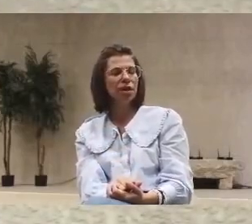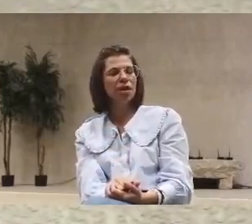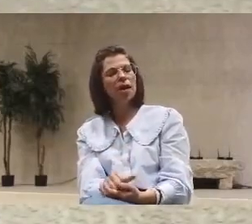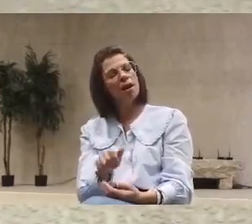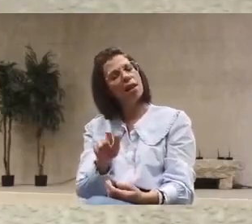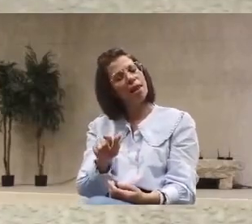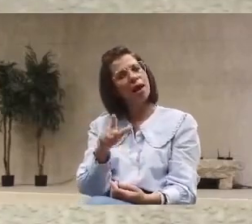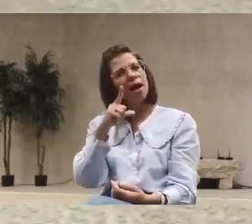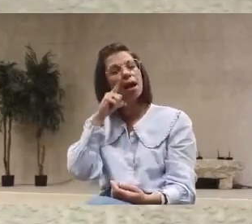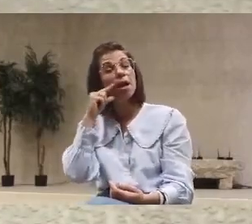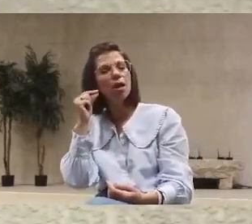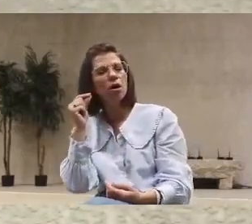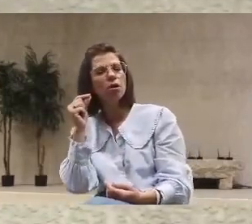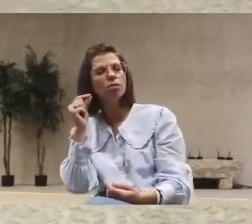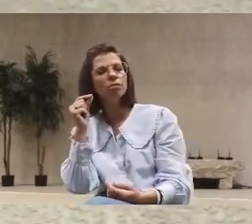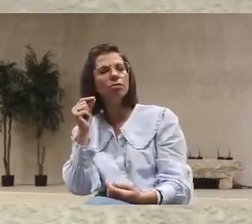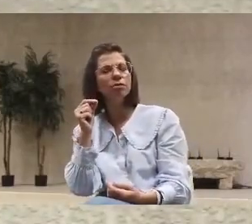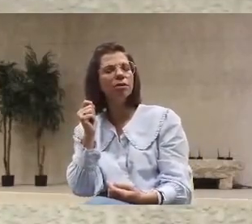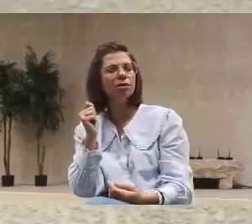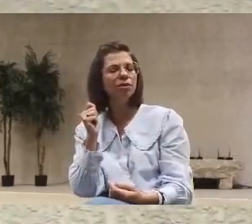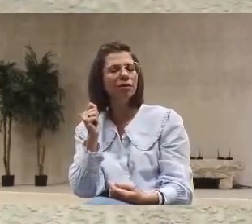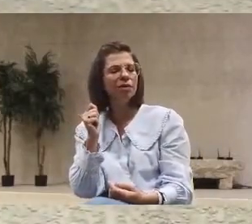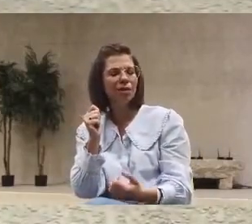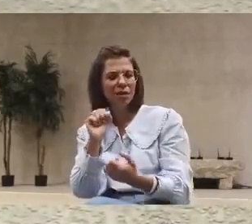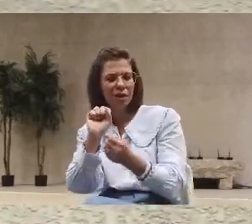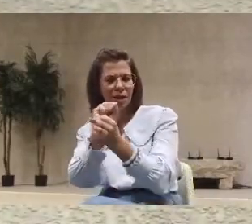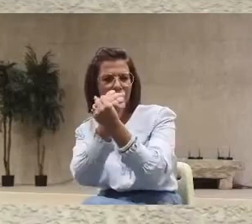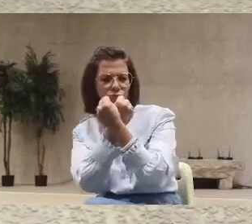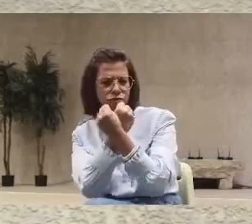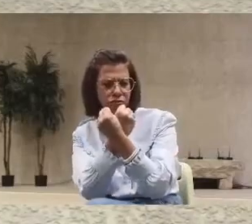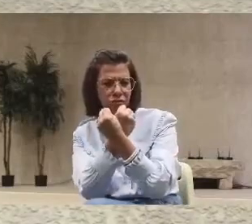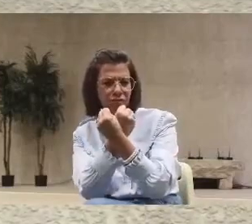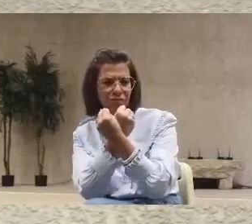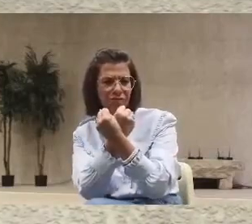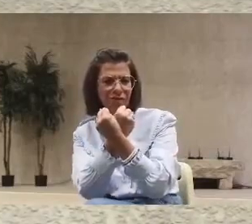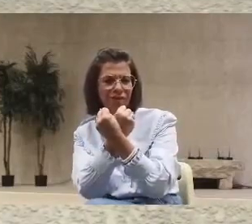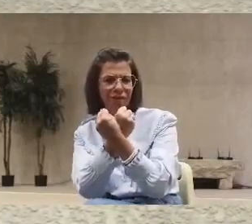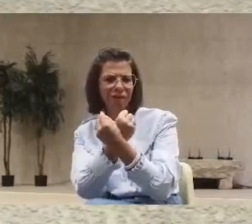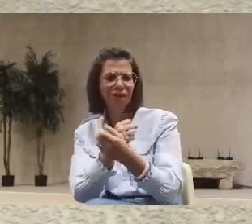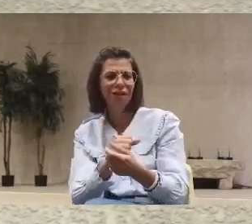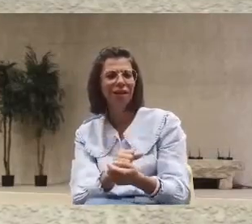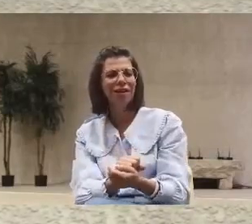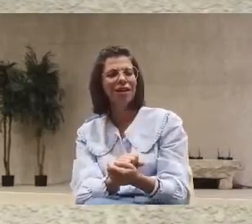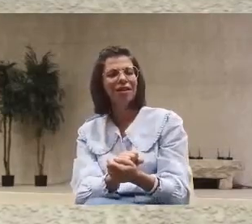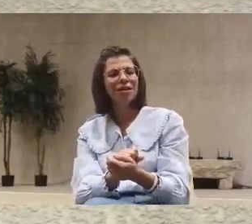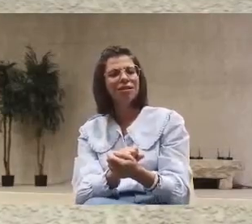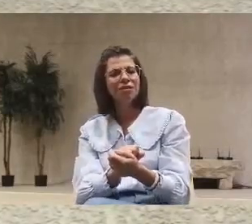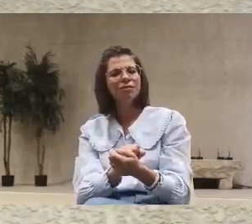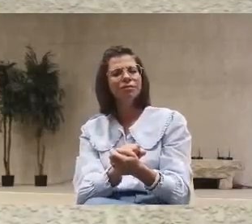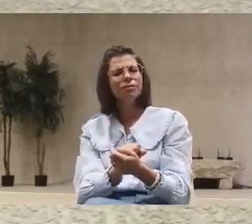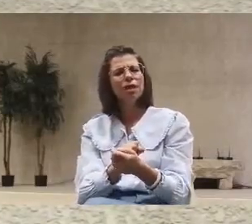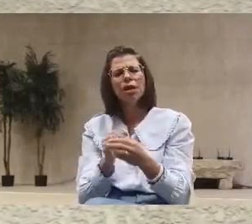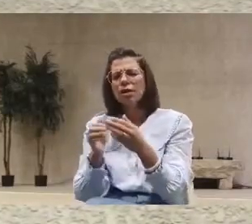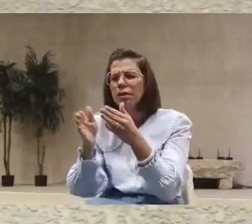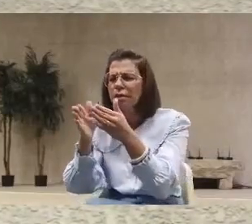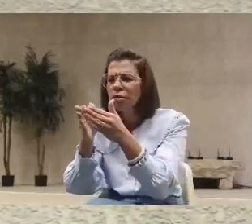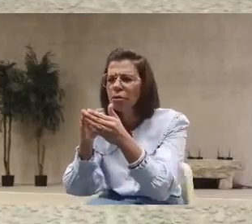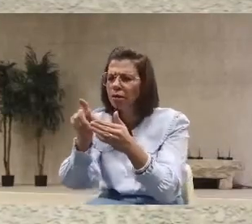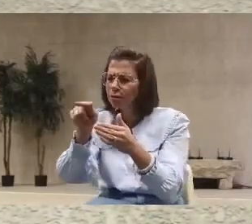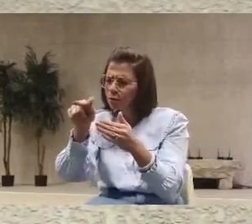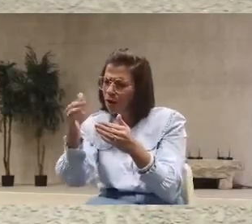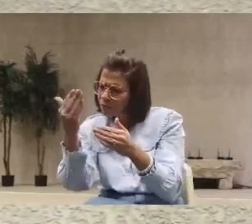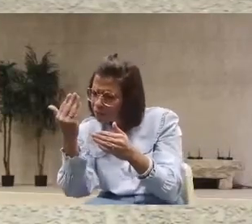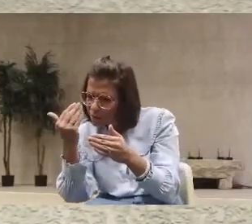rendre visite, il a envoyé des disciples pour demander est-ce bien toi le Messie qui doit venir ?